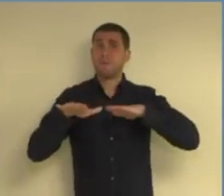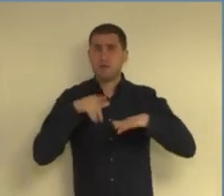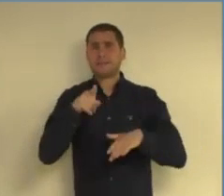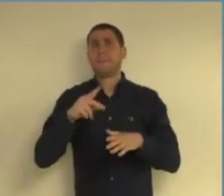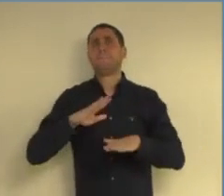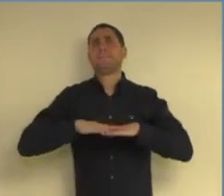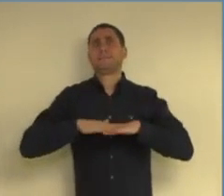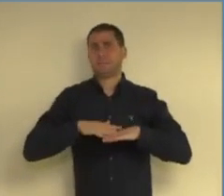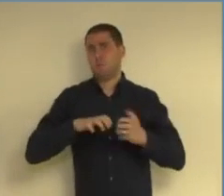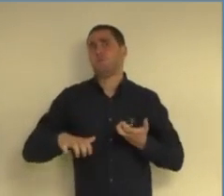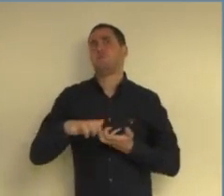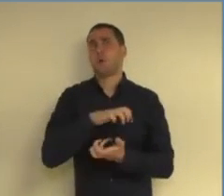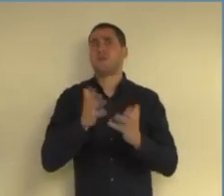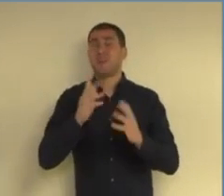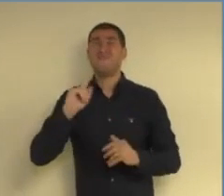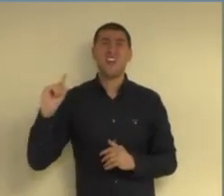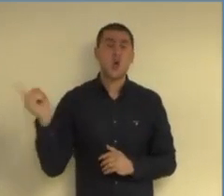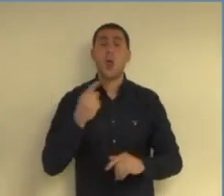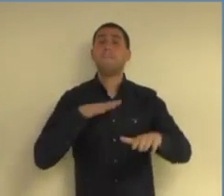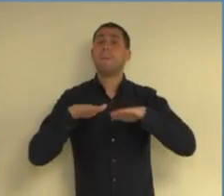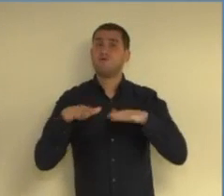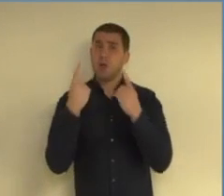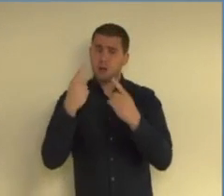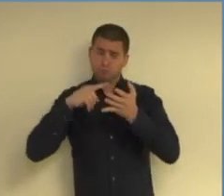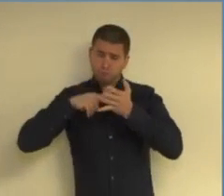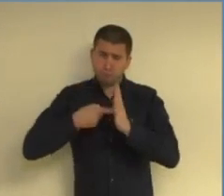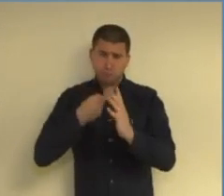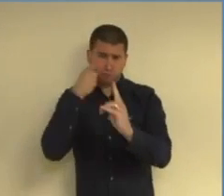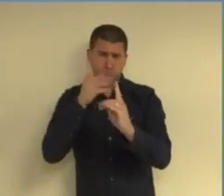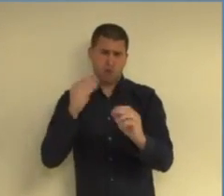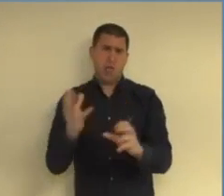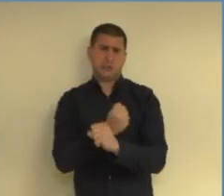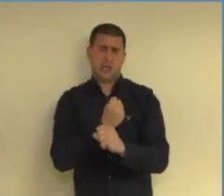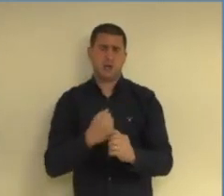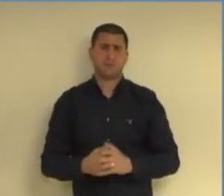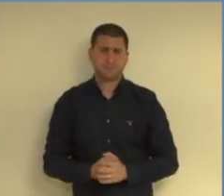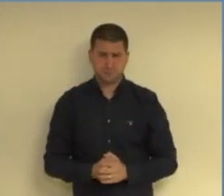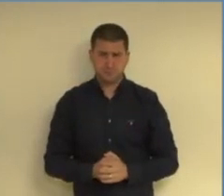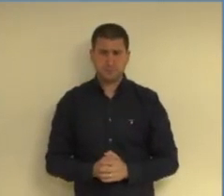הוא משימה מאוד מאוד מורכבת וכל הממשלה מכוונת כדי להצליח בו